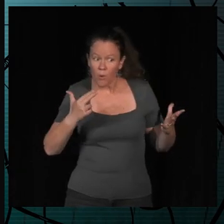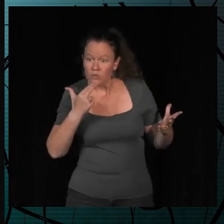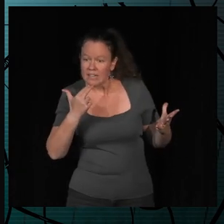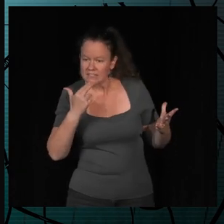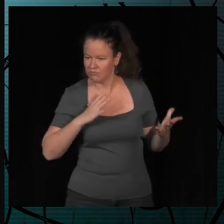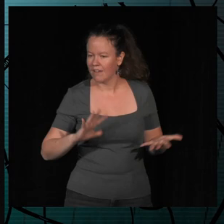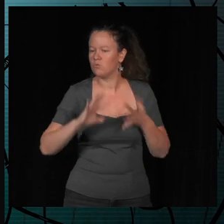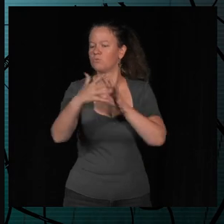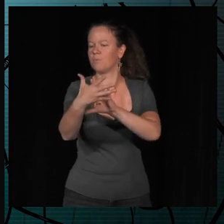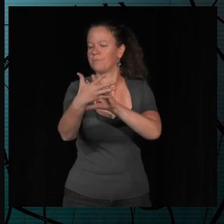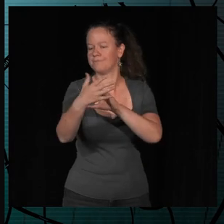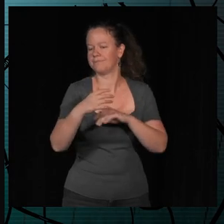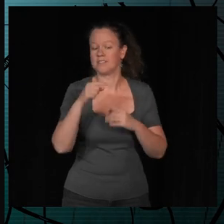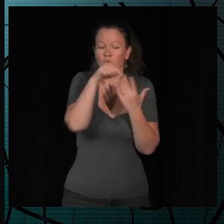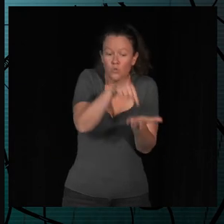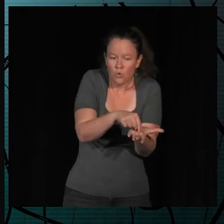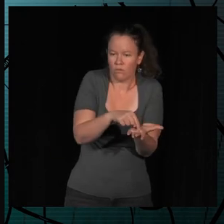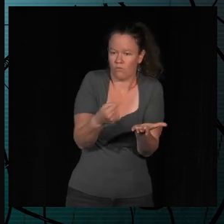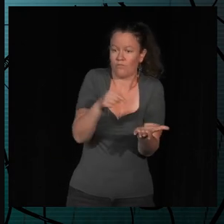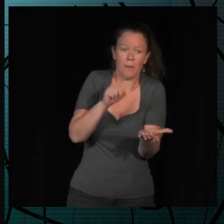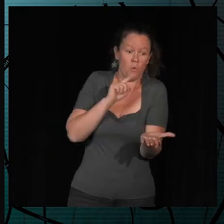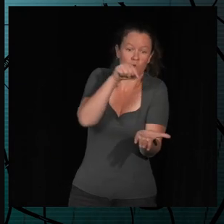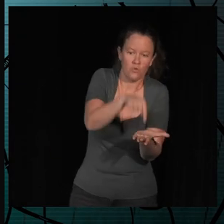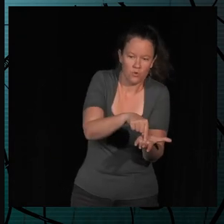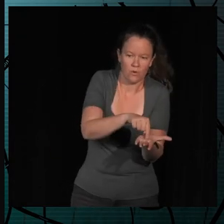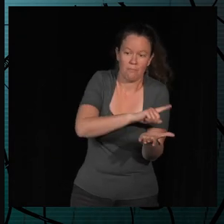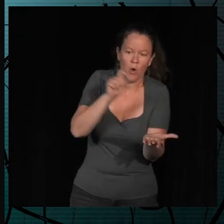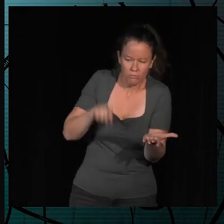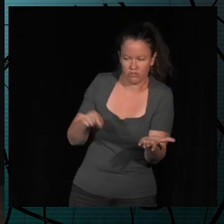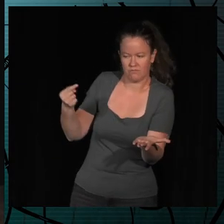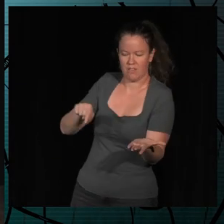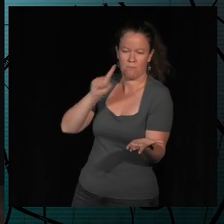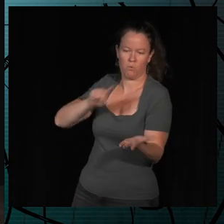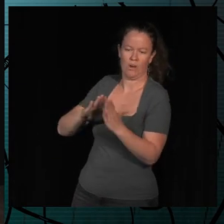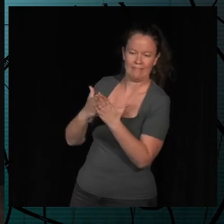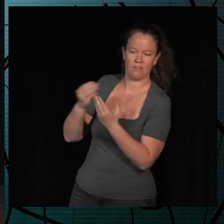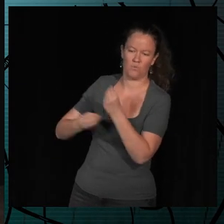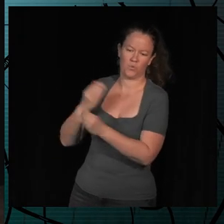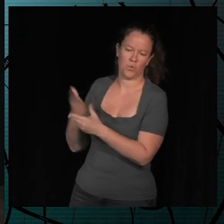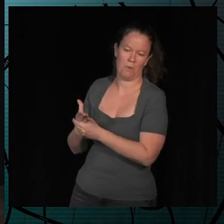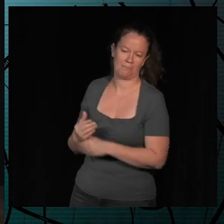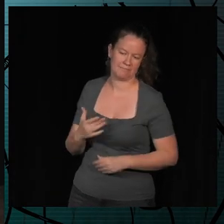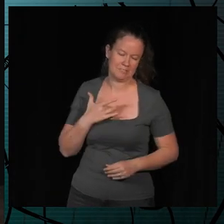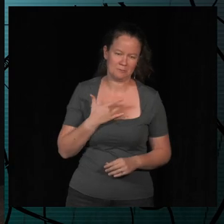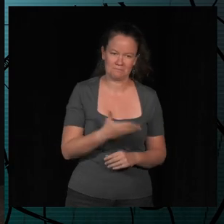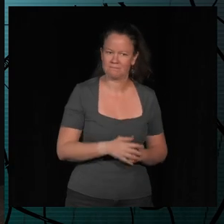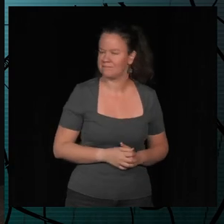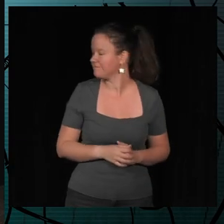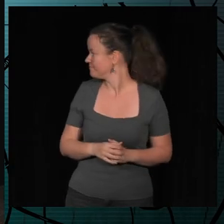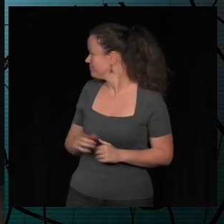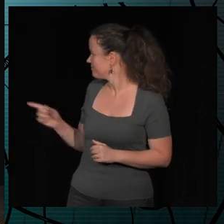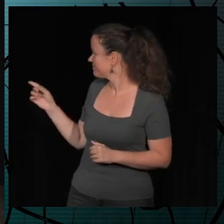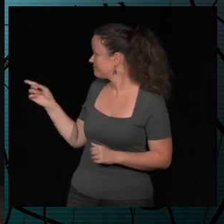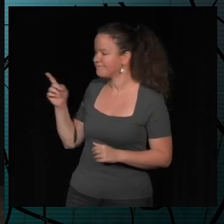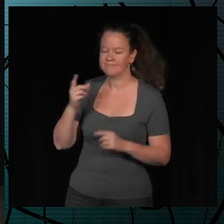usages des ressources et notamment des des des des ressources documentaires mais après ce qui est intéressant avec les écrans c'est que